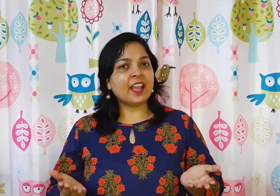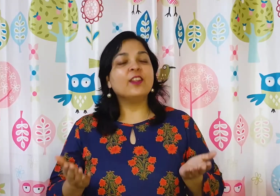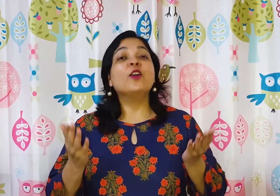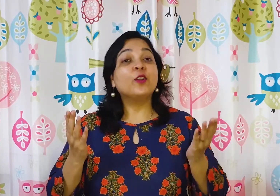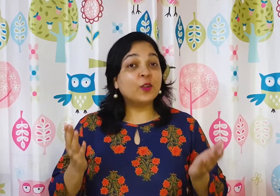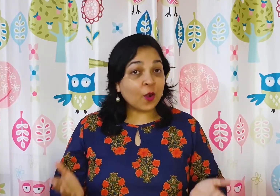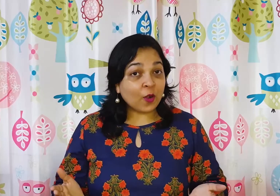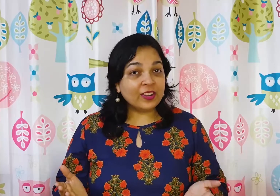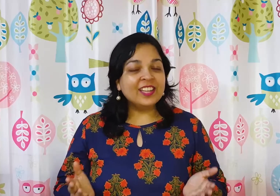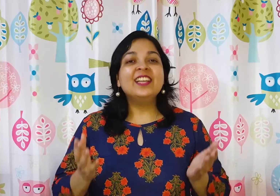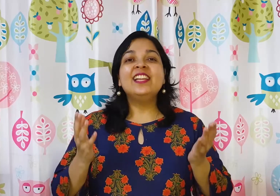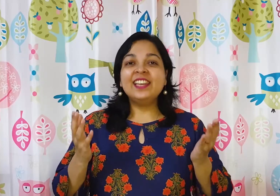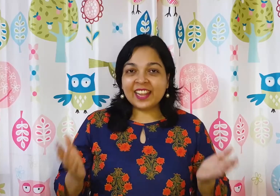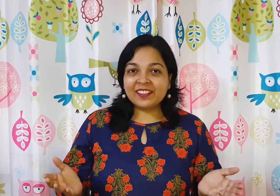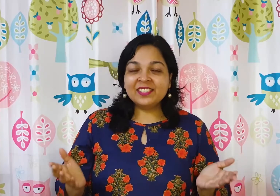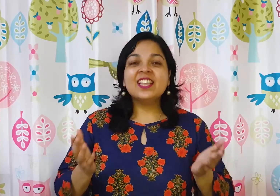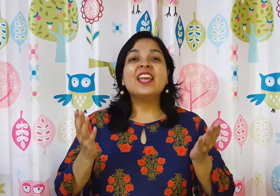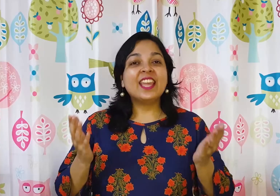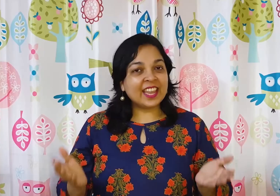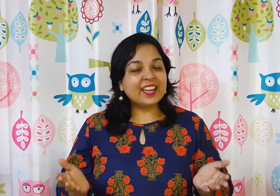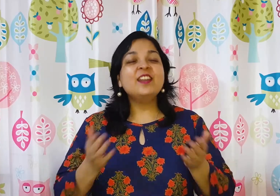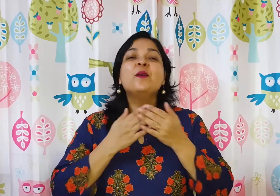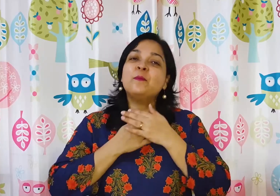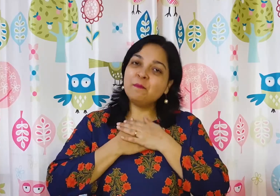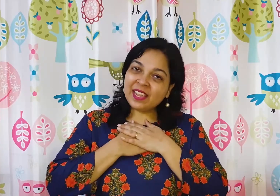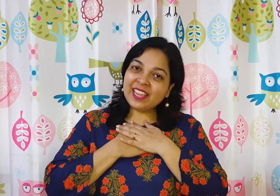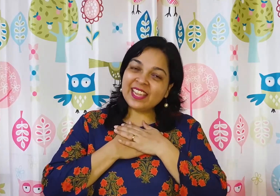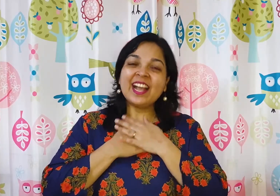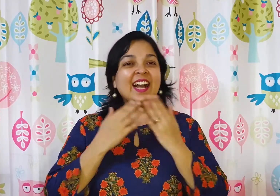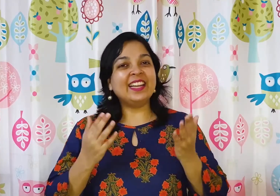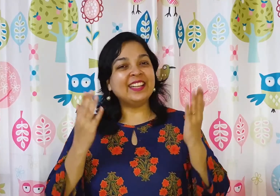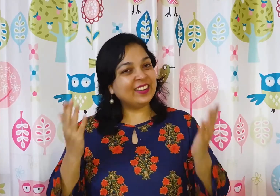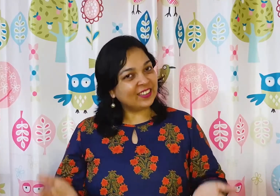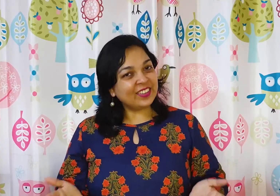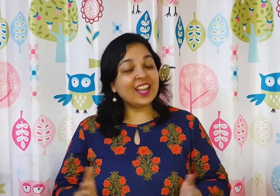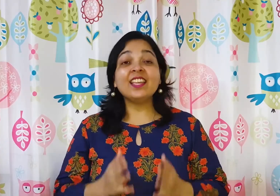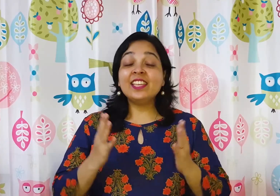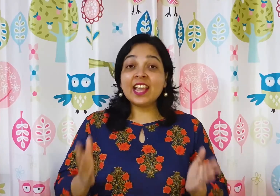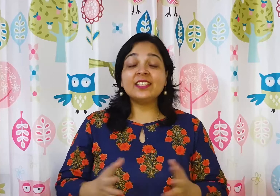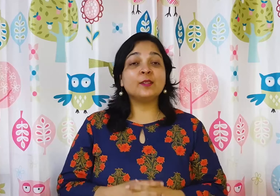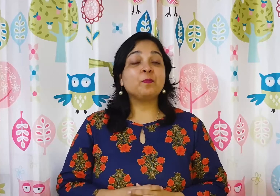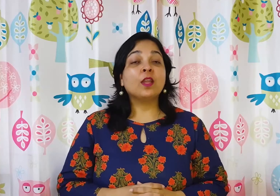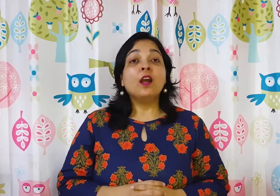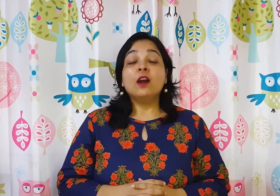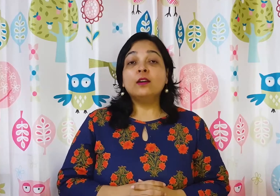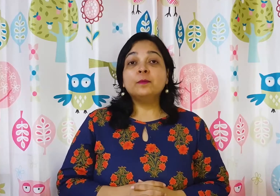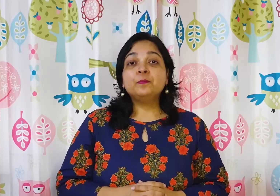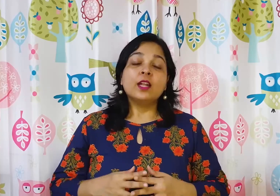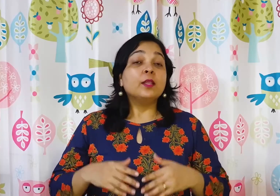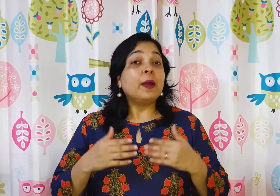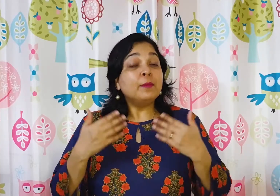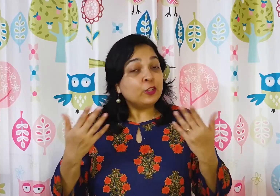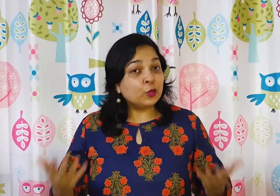compassக cię